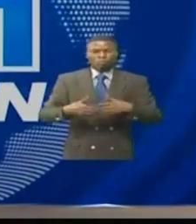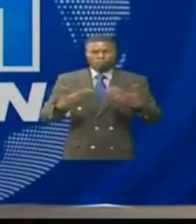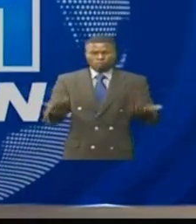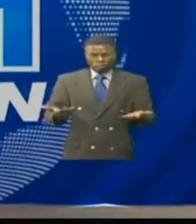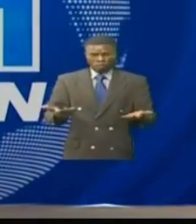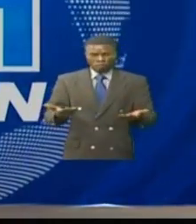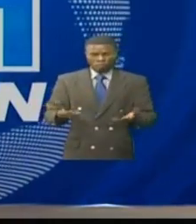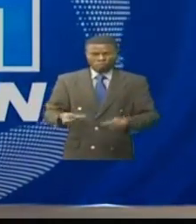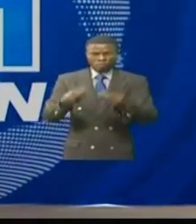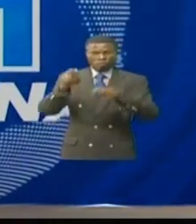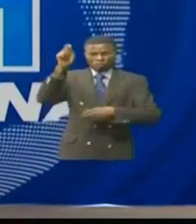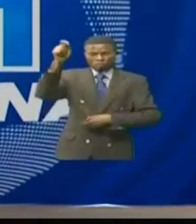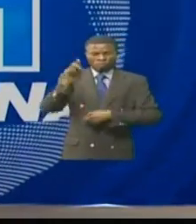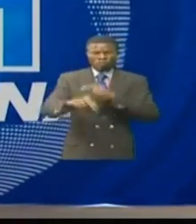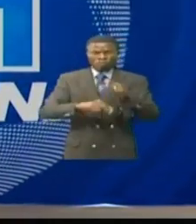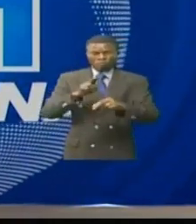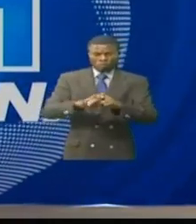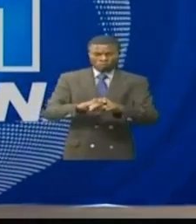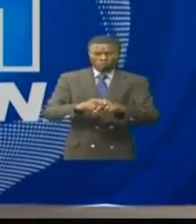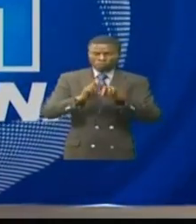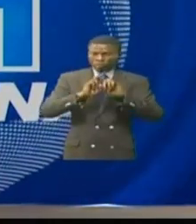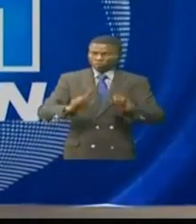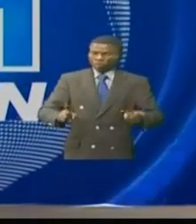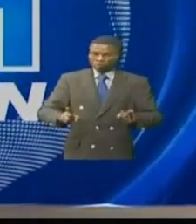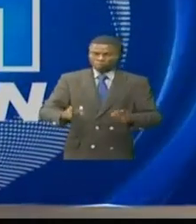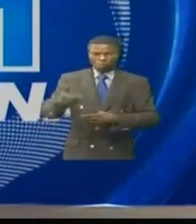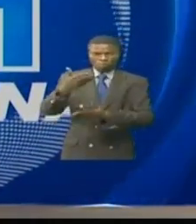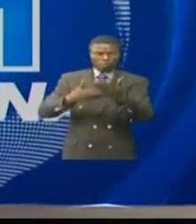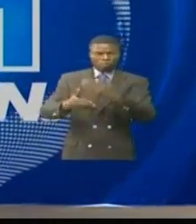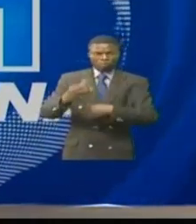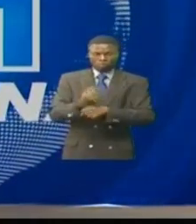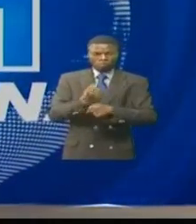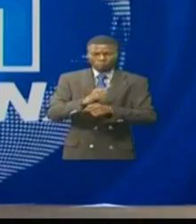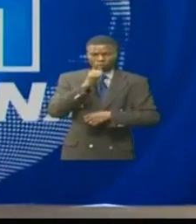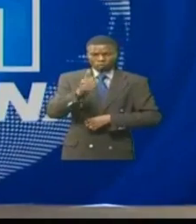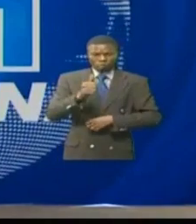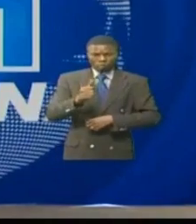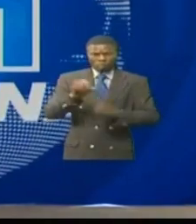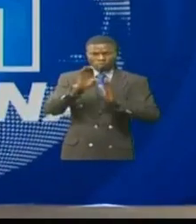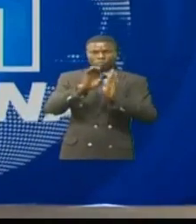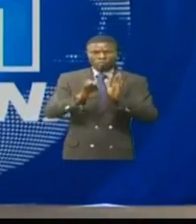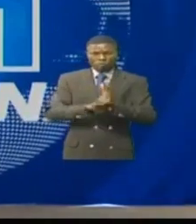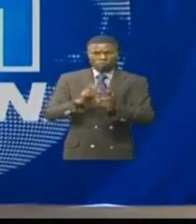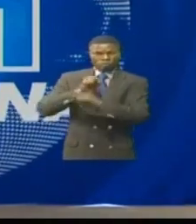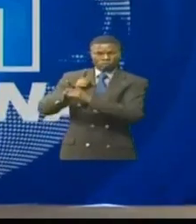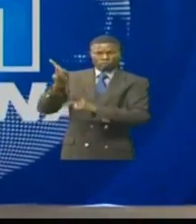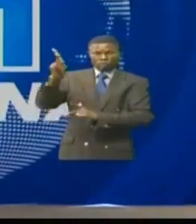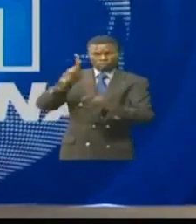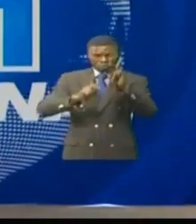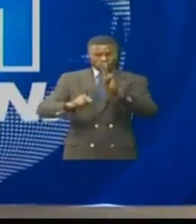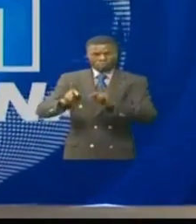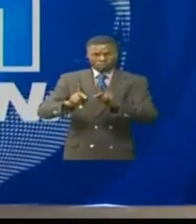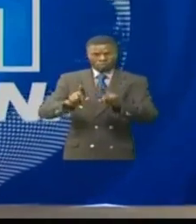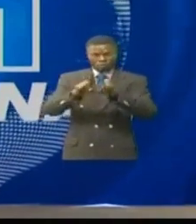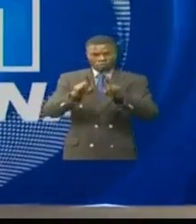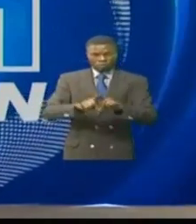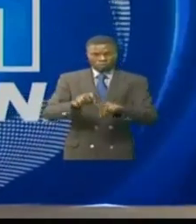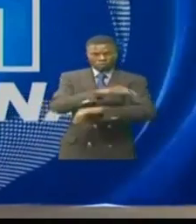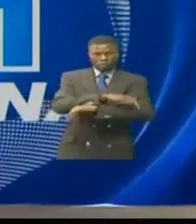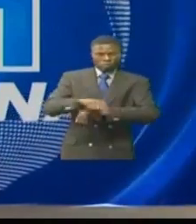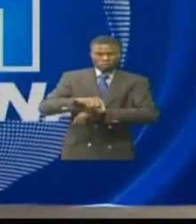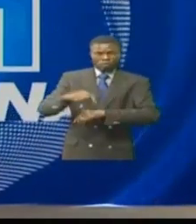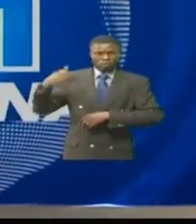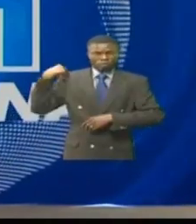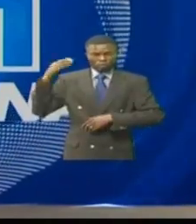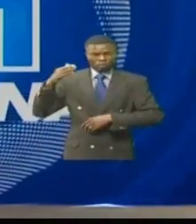dénier à une armée nationale son devoir légitime de remplir sa mission constitutionnelle de protéger sa population et les institutions